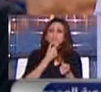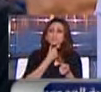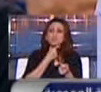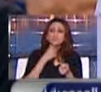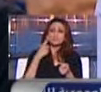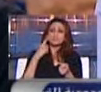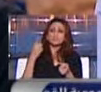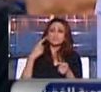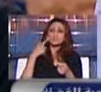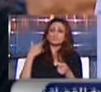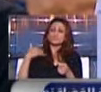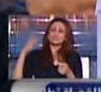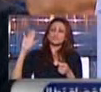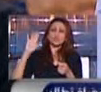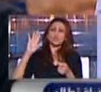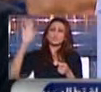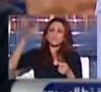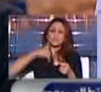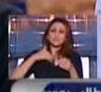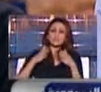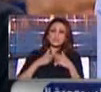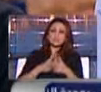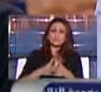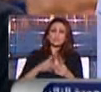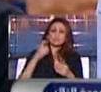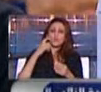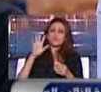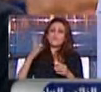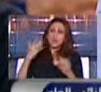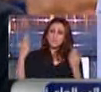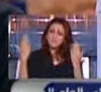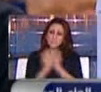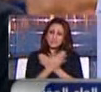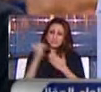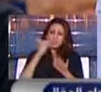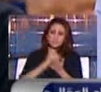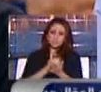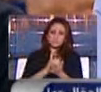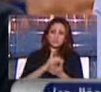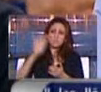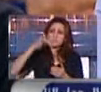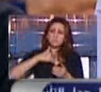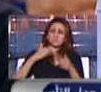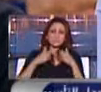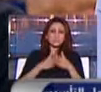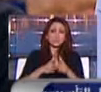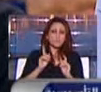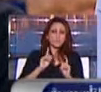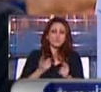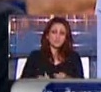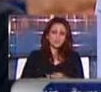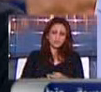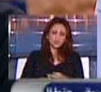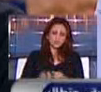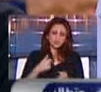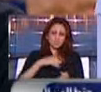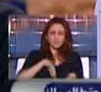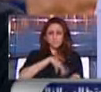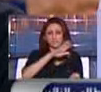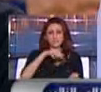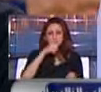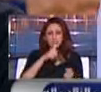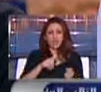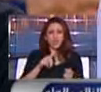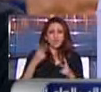مرسي يشرفنا ويجي لنا السويس او مستني اي ممثل من الحكومه. للاسف الشديد مفيش حد جانا في عيدنا. فدي حاجه اللي مزعله شعب السويس